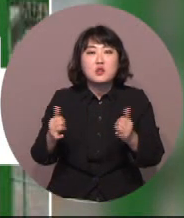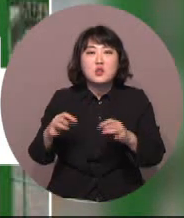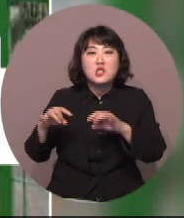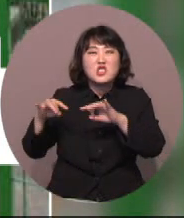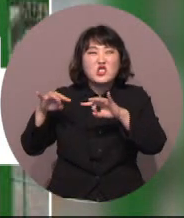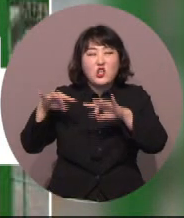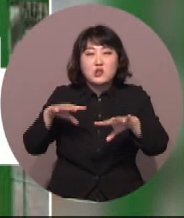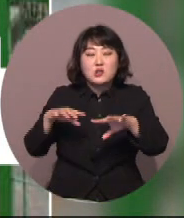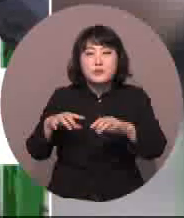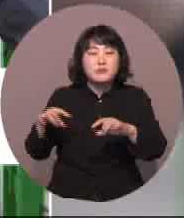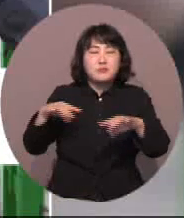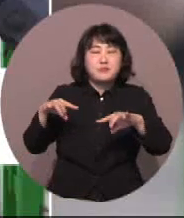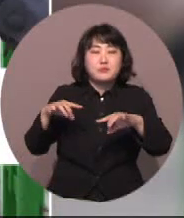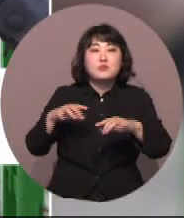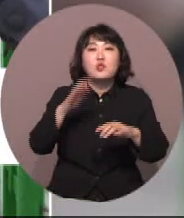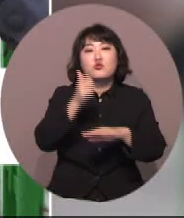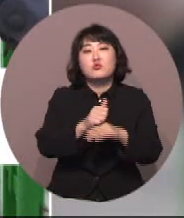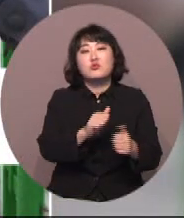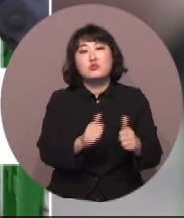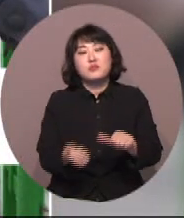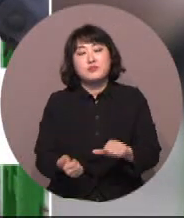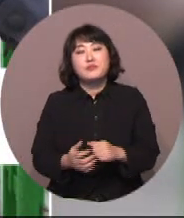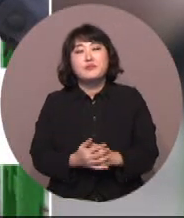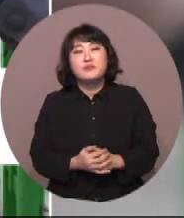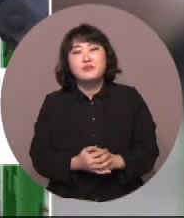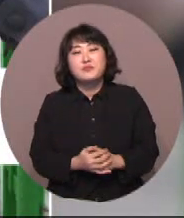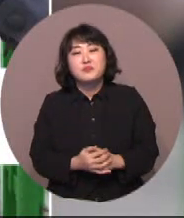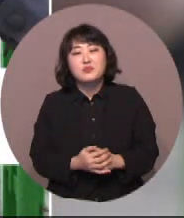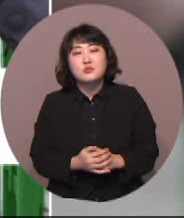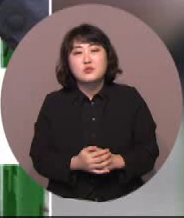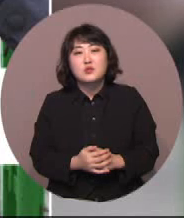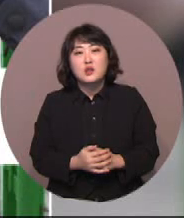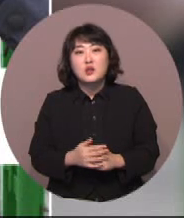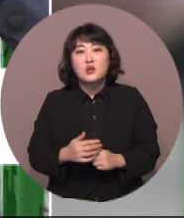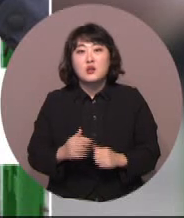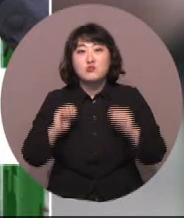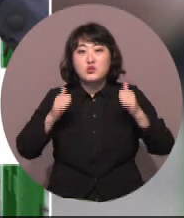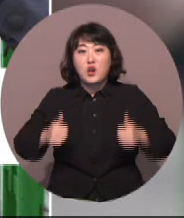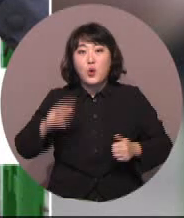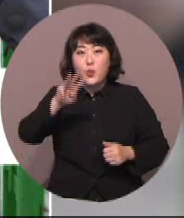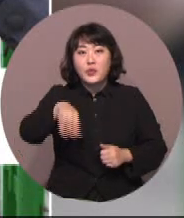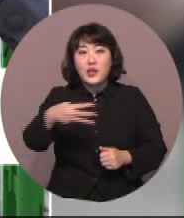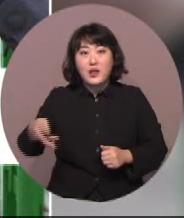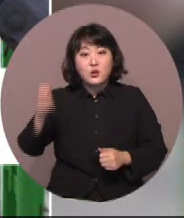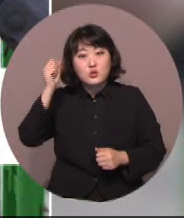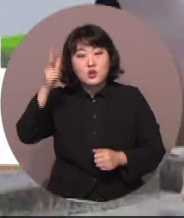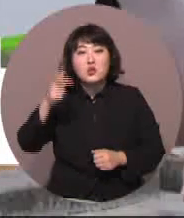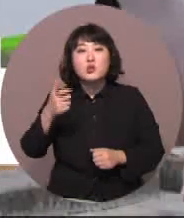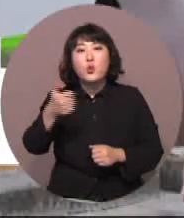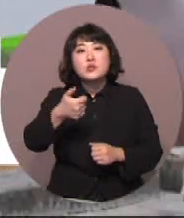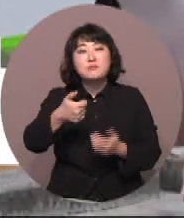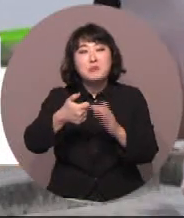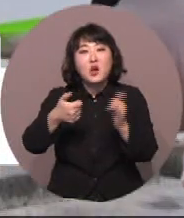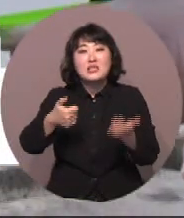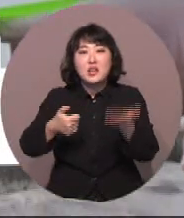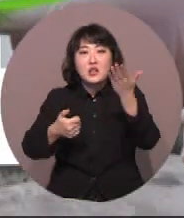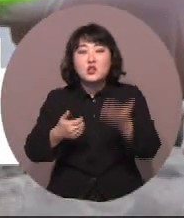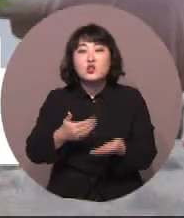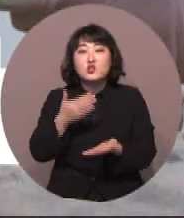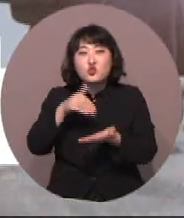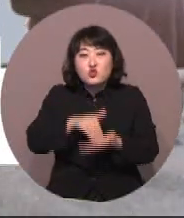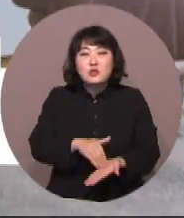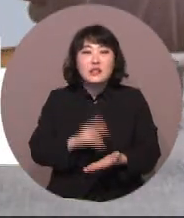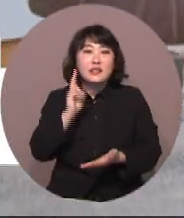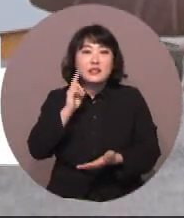작업을 하다 감전 돼 숨졌습니다 부여 롯데 리조트 는 상시 근로자 10명 이상 해 중대재해 처벌법